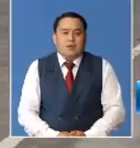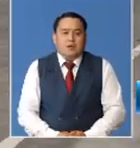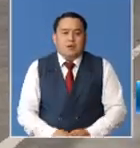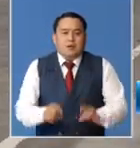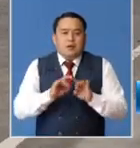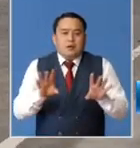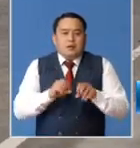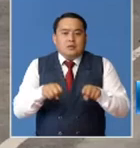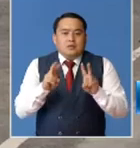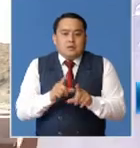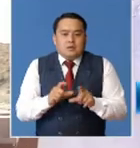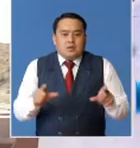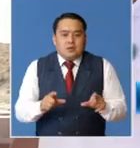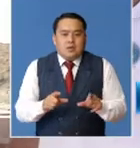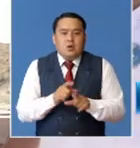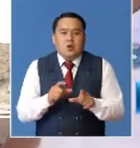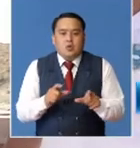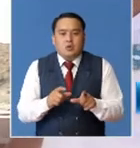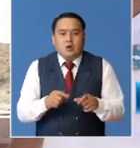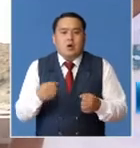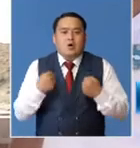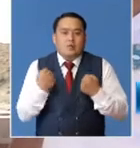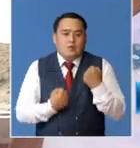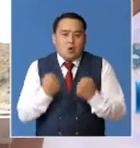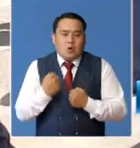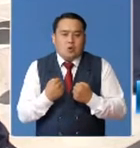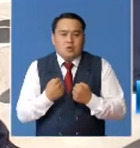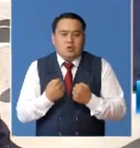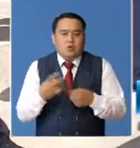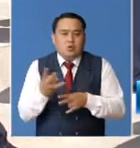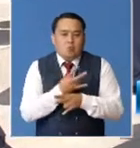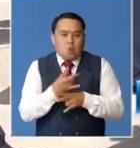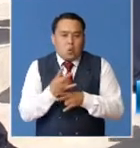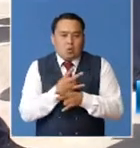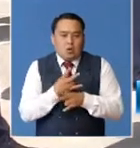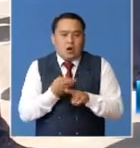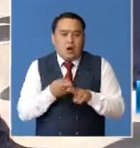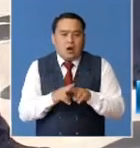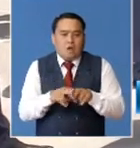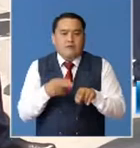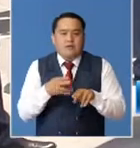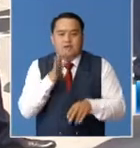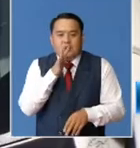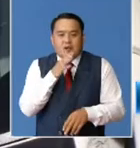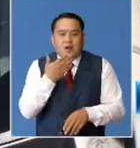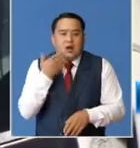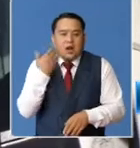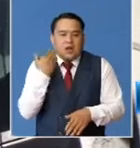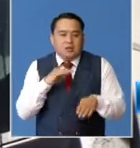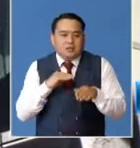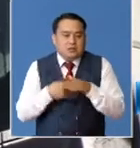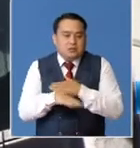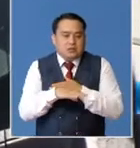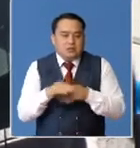признаются инспекторы, в основном недобросовестные дальнобойщики предпочитают ездить в ночное время, так как в этот период им легче скрыться